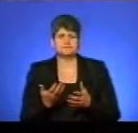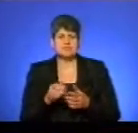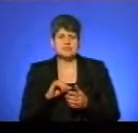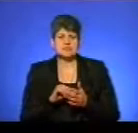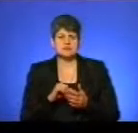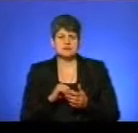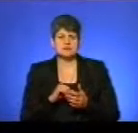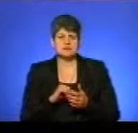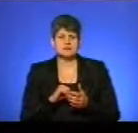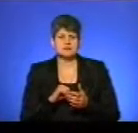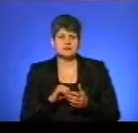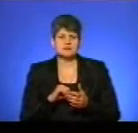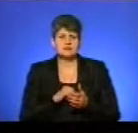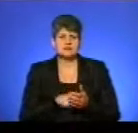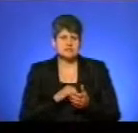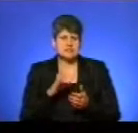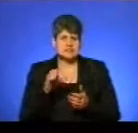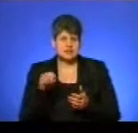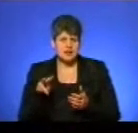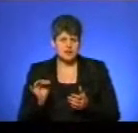сало обов'язково, і, звичайно,